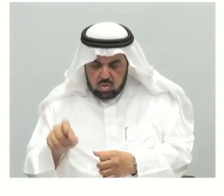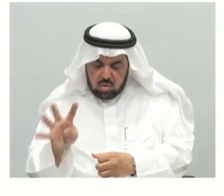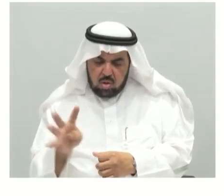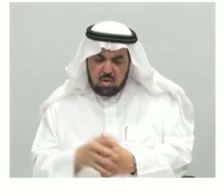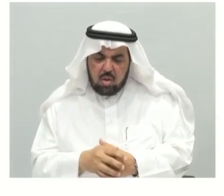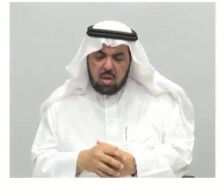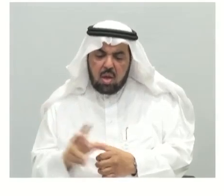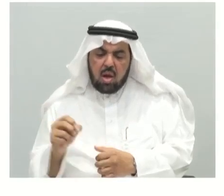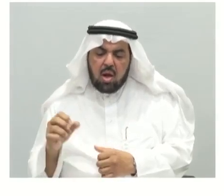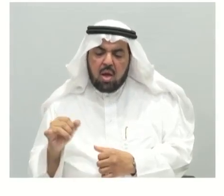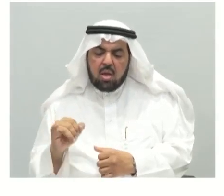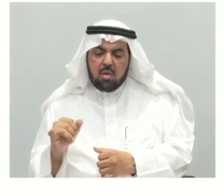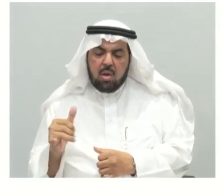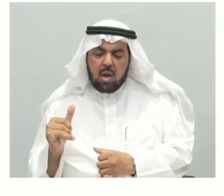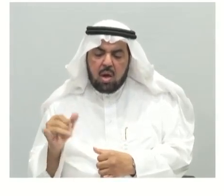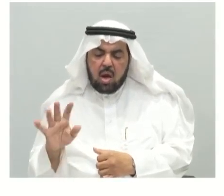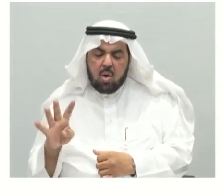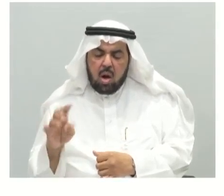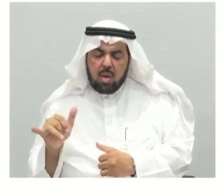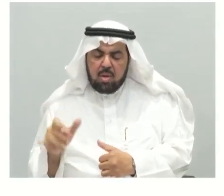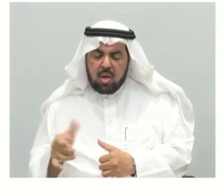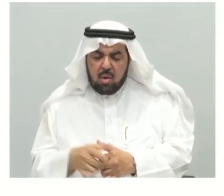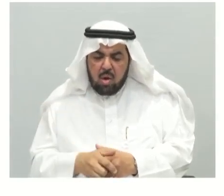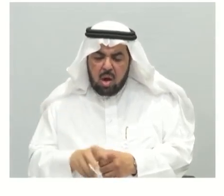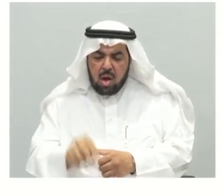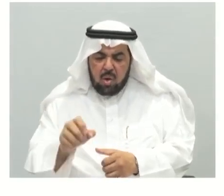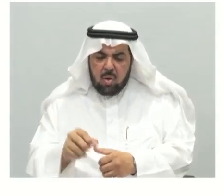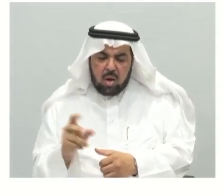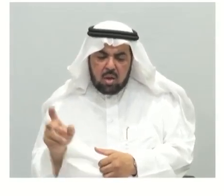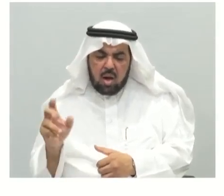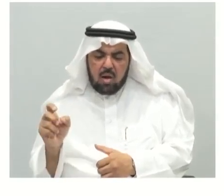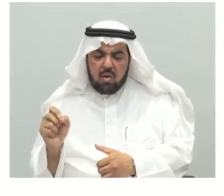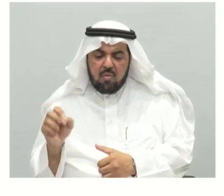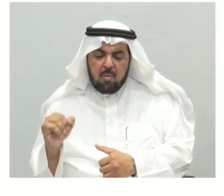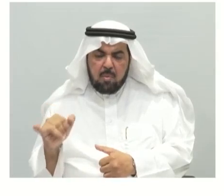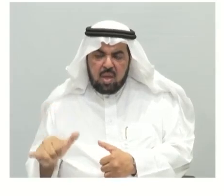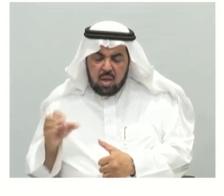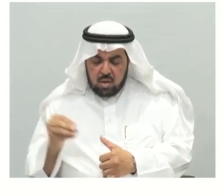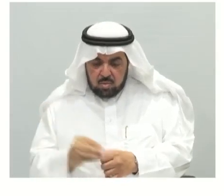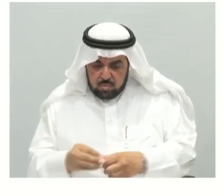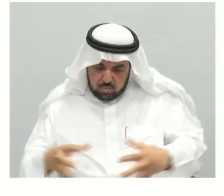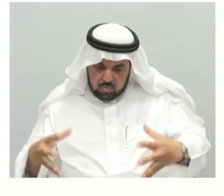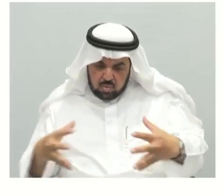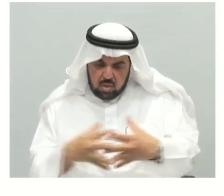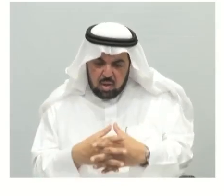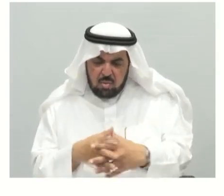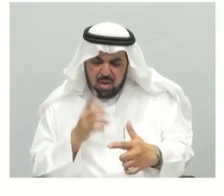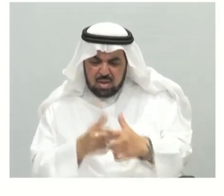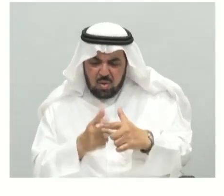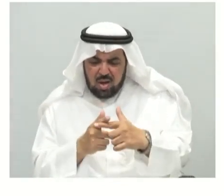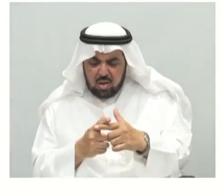الكلابيه واللواط الفميه نلاحظ ان القدمان الكلابيه تكيفت من الزوائد التي